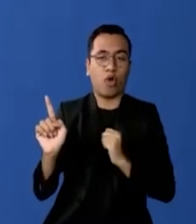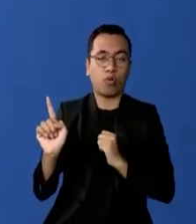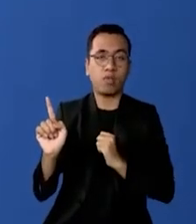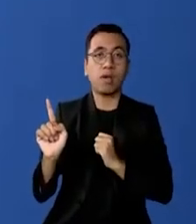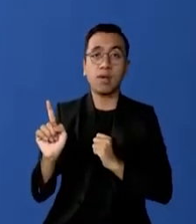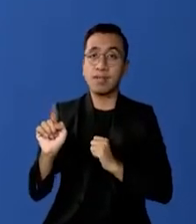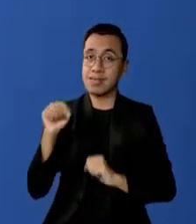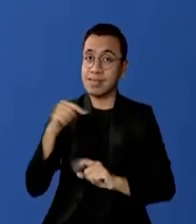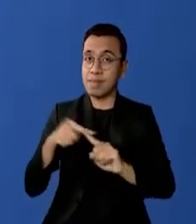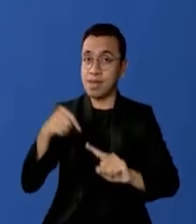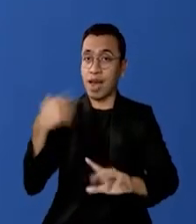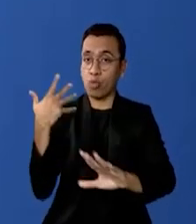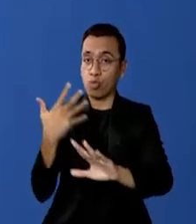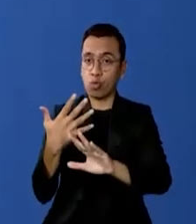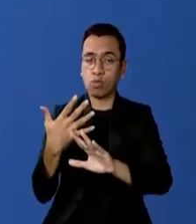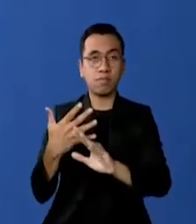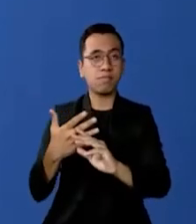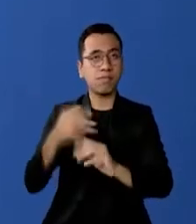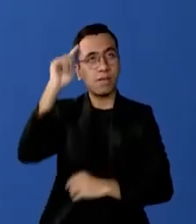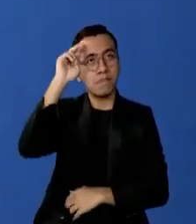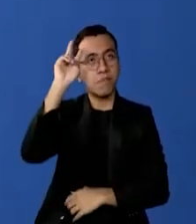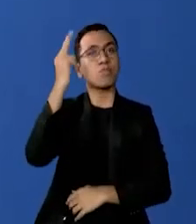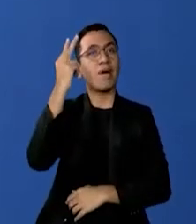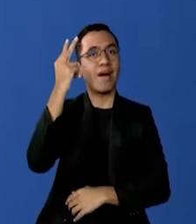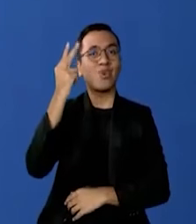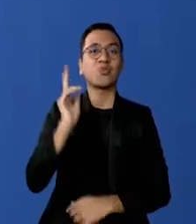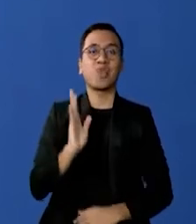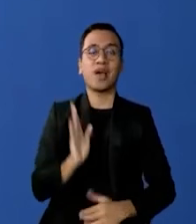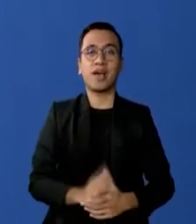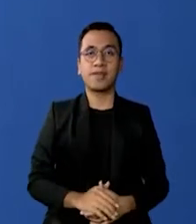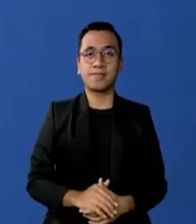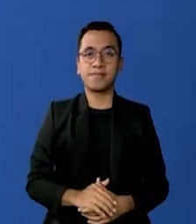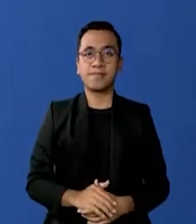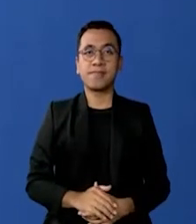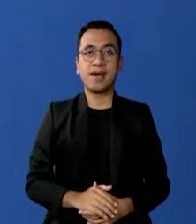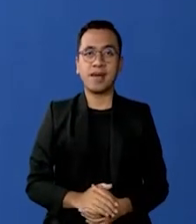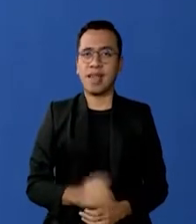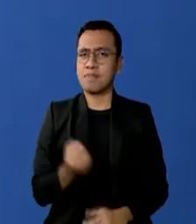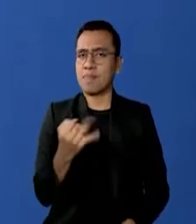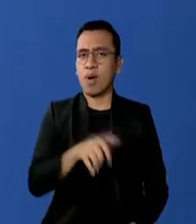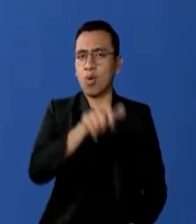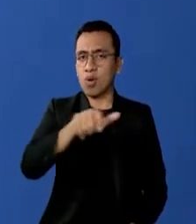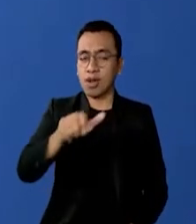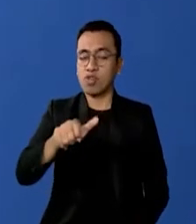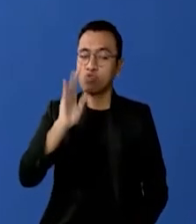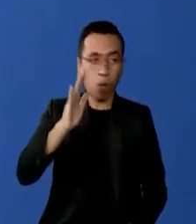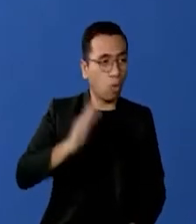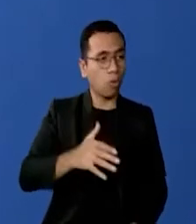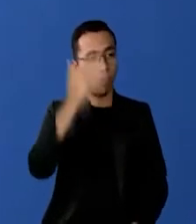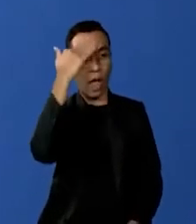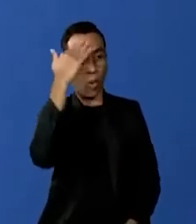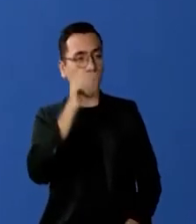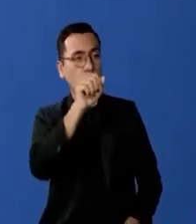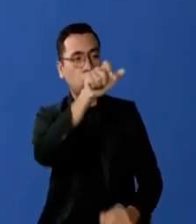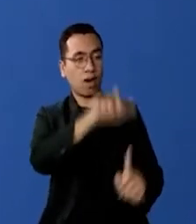ini penyakit atau yang memang ini perlu penanganan medis Tapi tetap saja Edition time orang yang